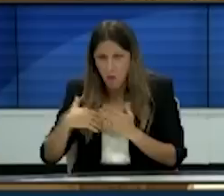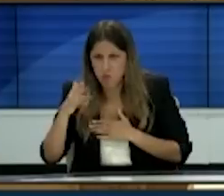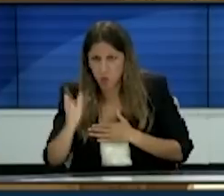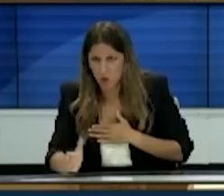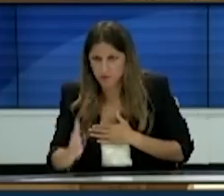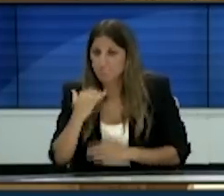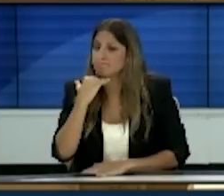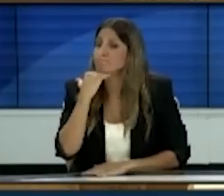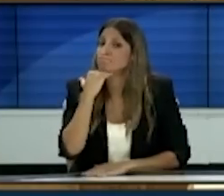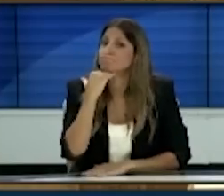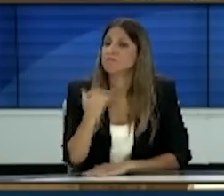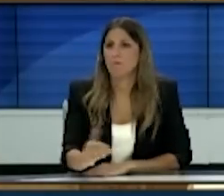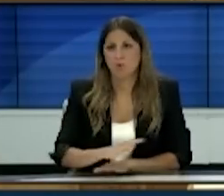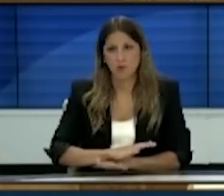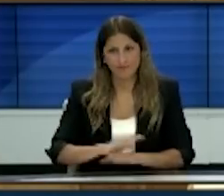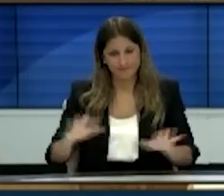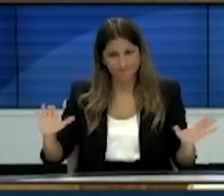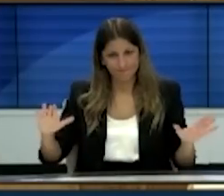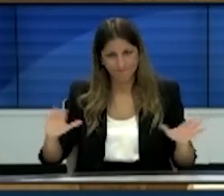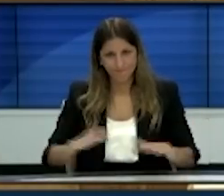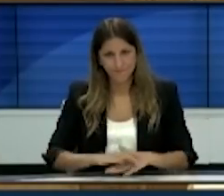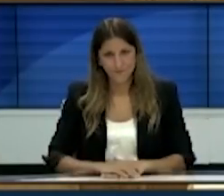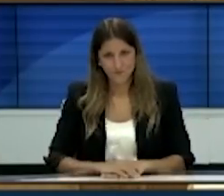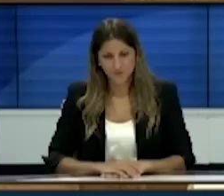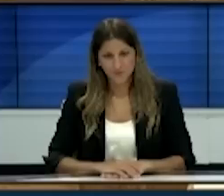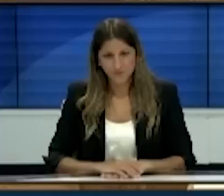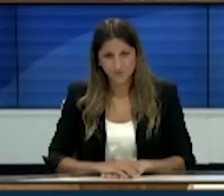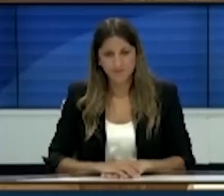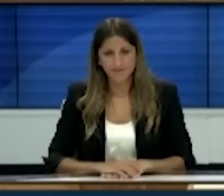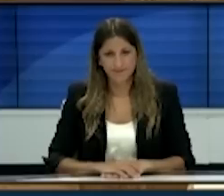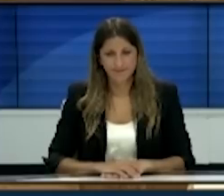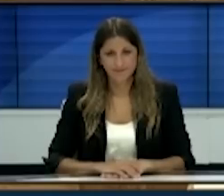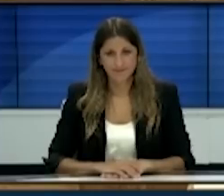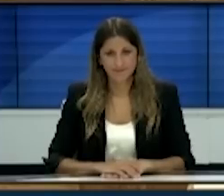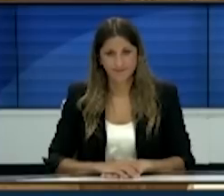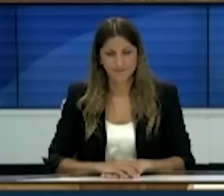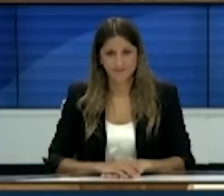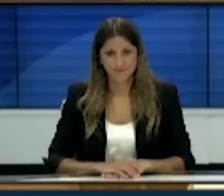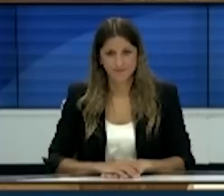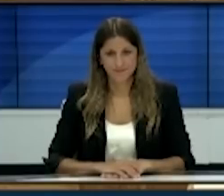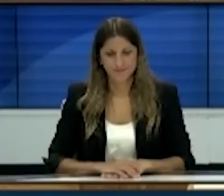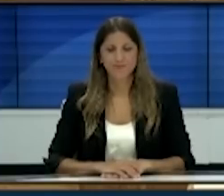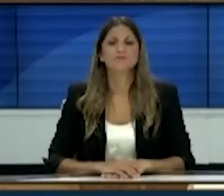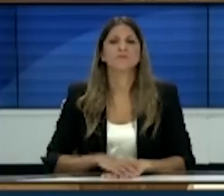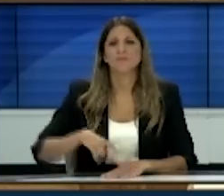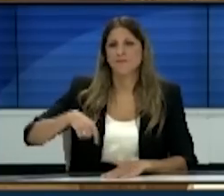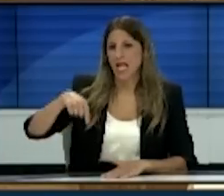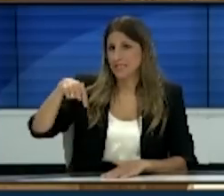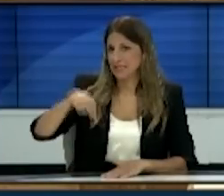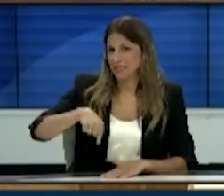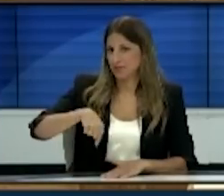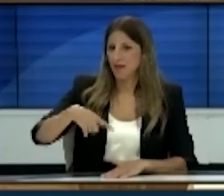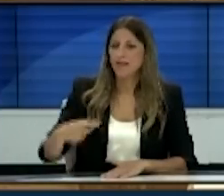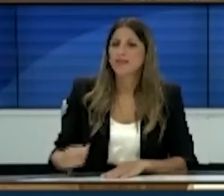της χώρας σε αυτό το γενικό μακελιό. Χώρια που σήμερα ξεπλύνατε και όλες τις